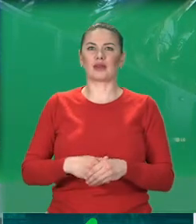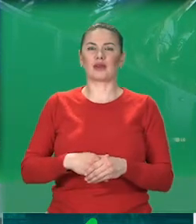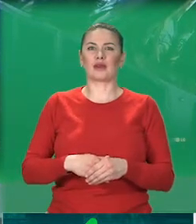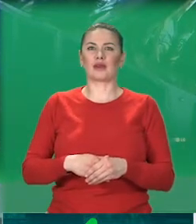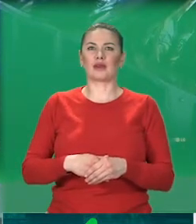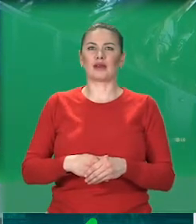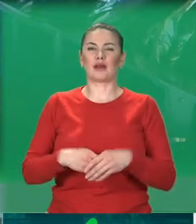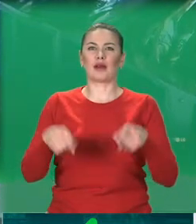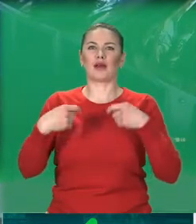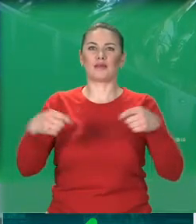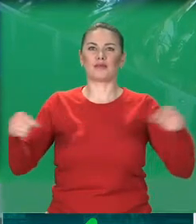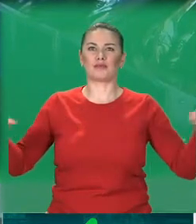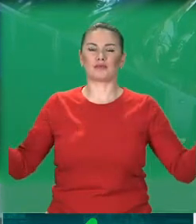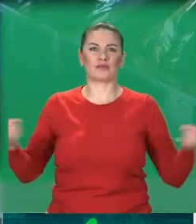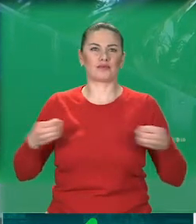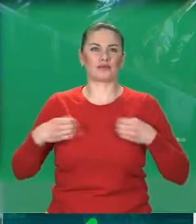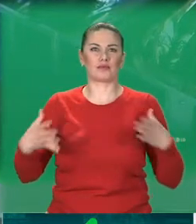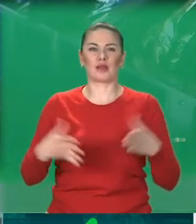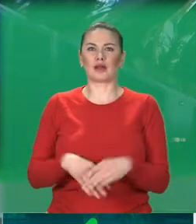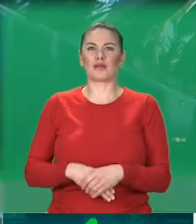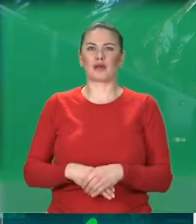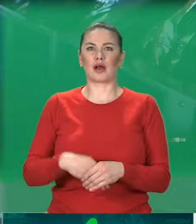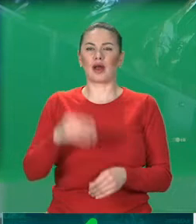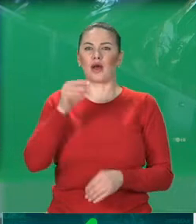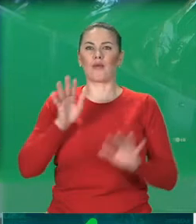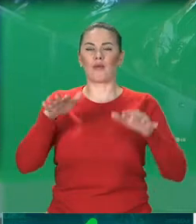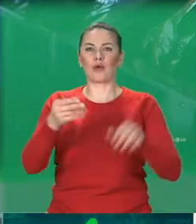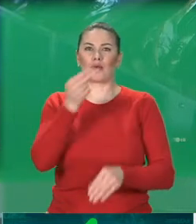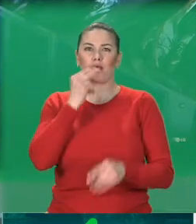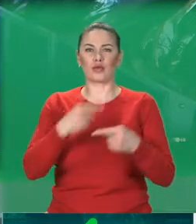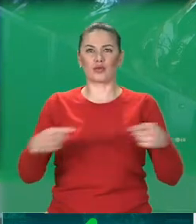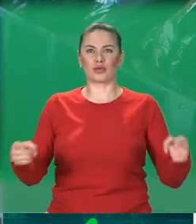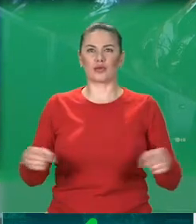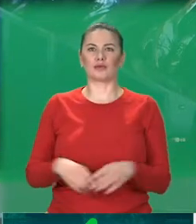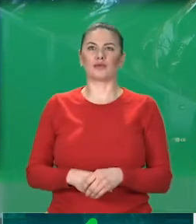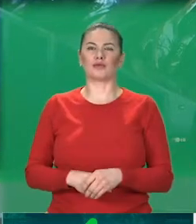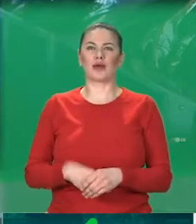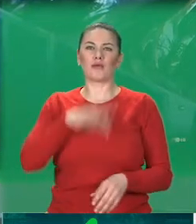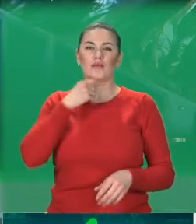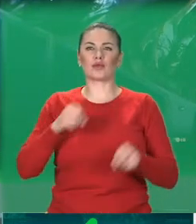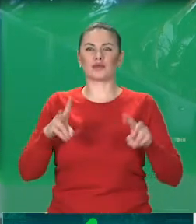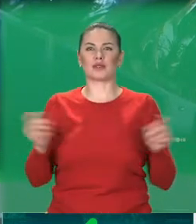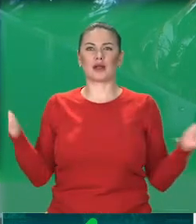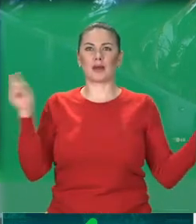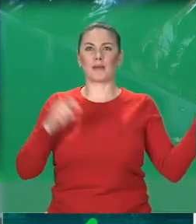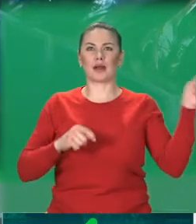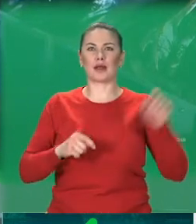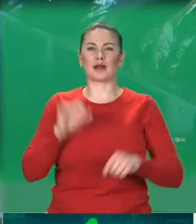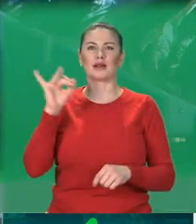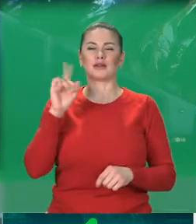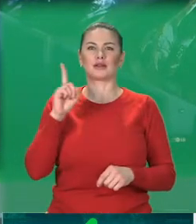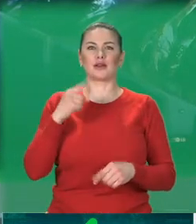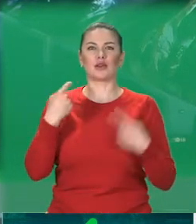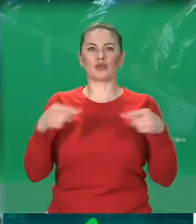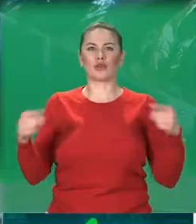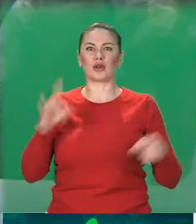свежую рыбу и другие дары моря по доступным ценам. Многие специально приехали из районов, чтобы успеть приобрести качественную продукцию. Репортаж